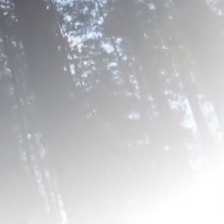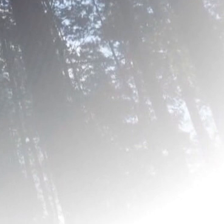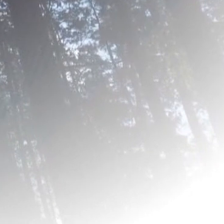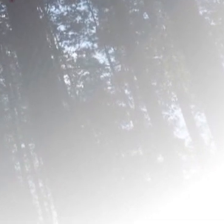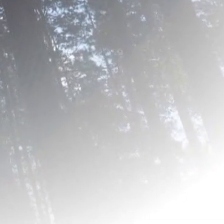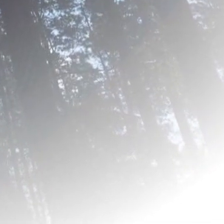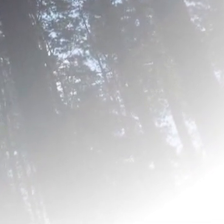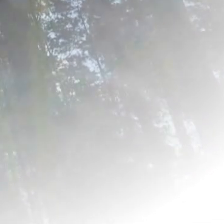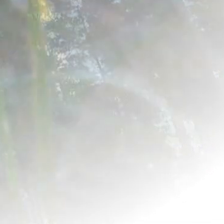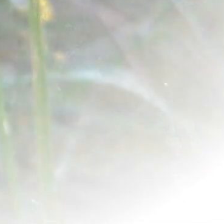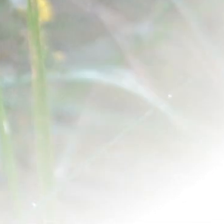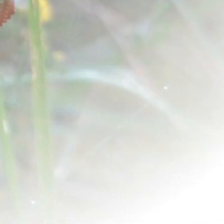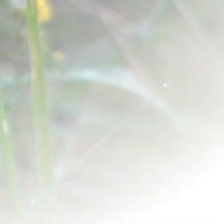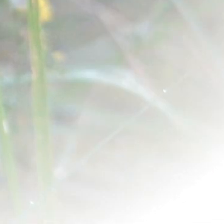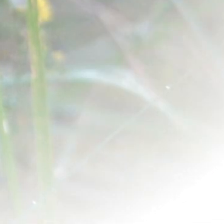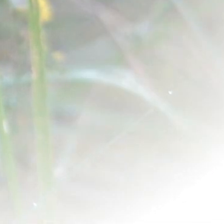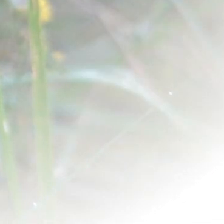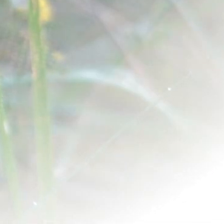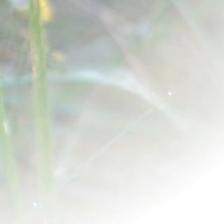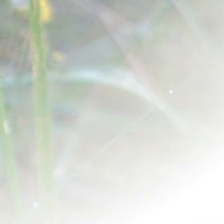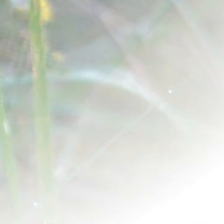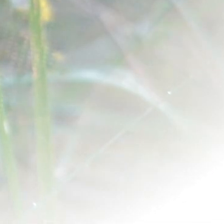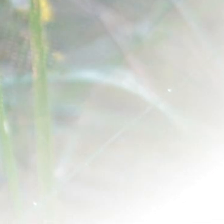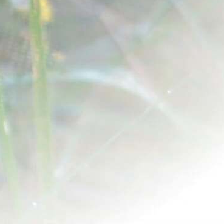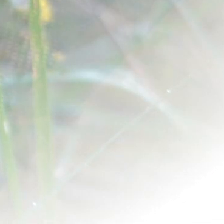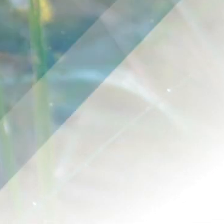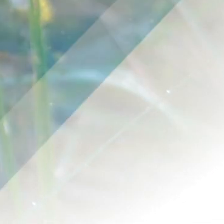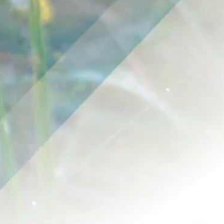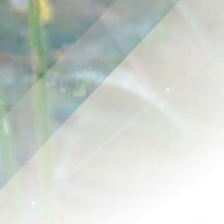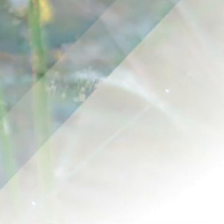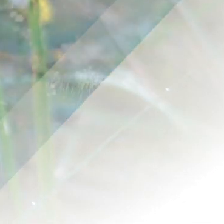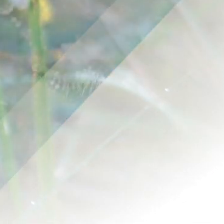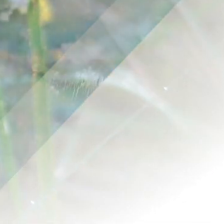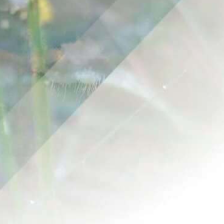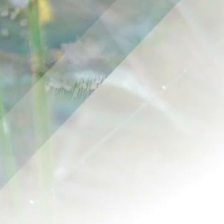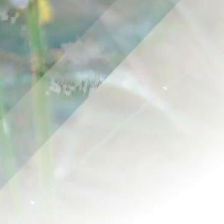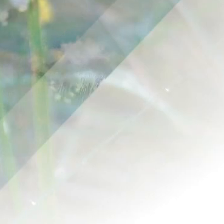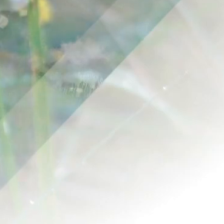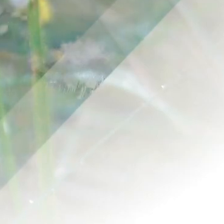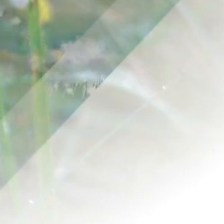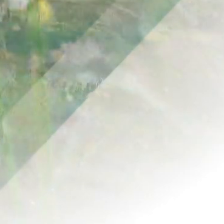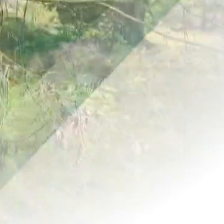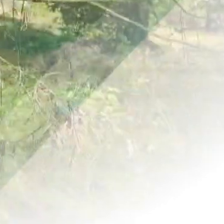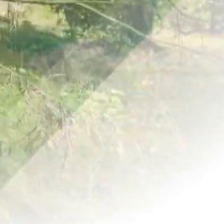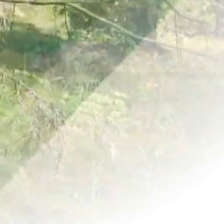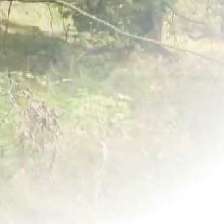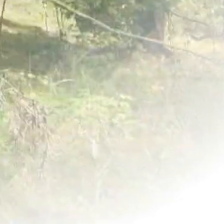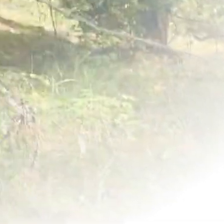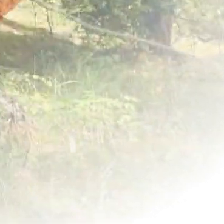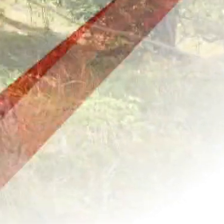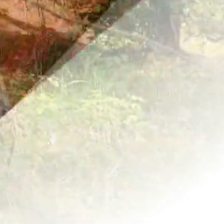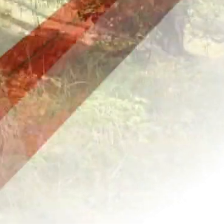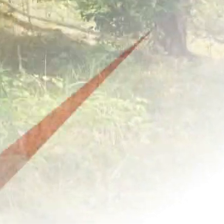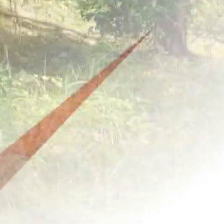градус марозу. Здарылася гэта ў 1974 годзе. Максімальная тэмпература паветра,